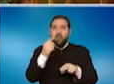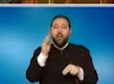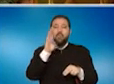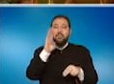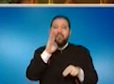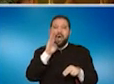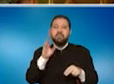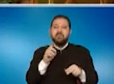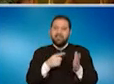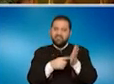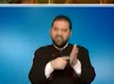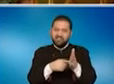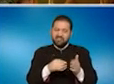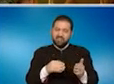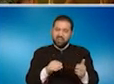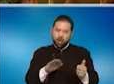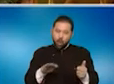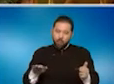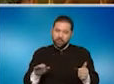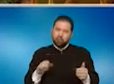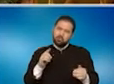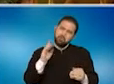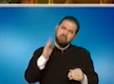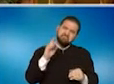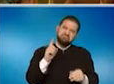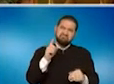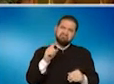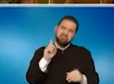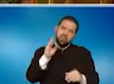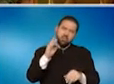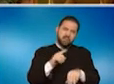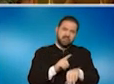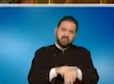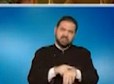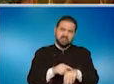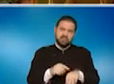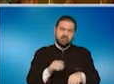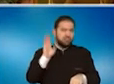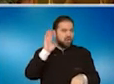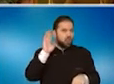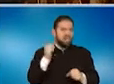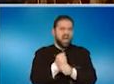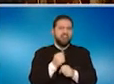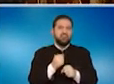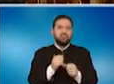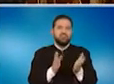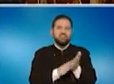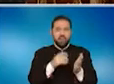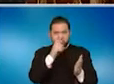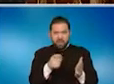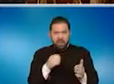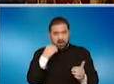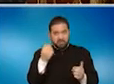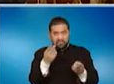care își vede copilul după un timp și aude despre el că a făcut lucruri de care ea nu mai se bucură. Și când